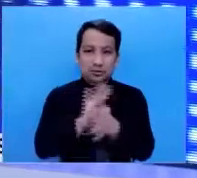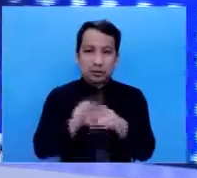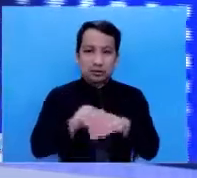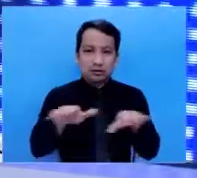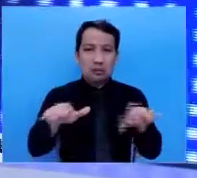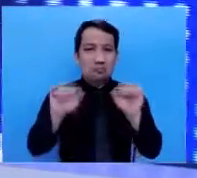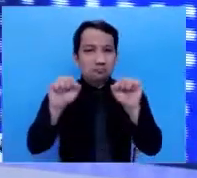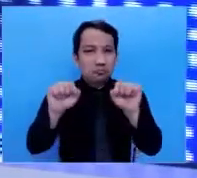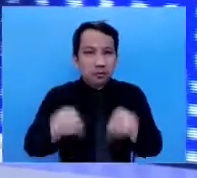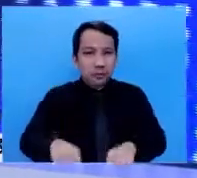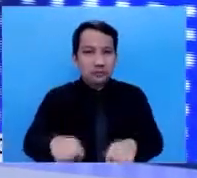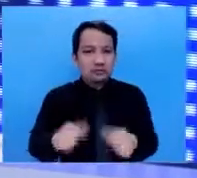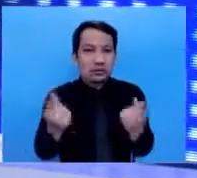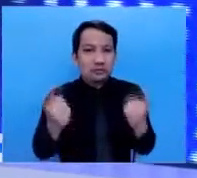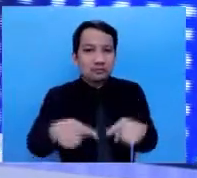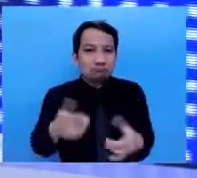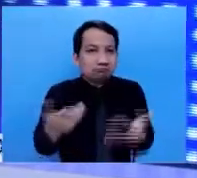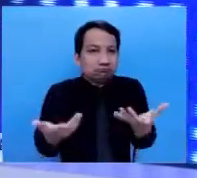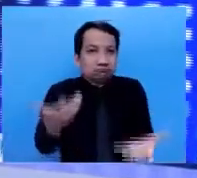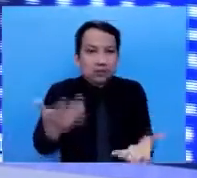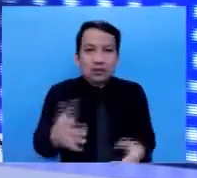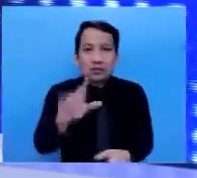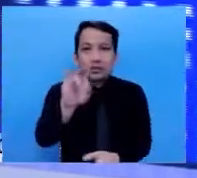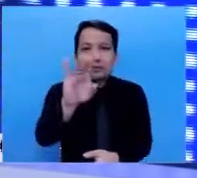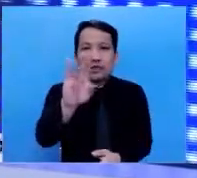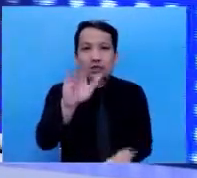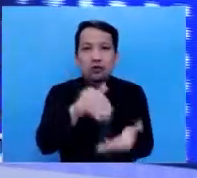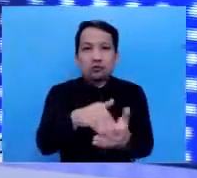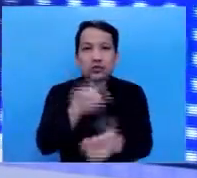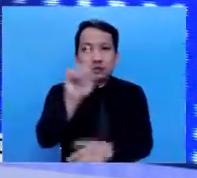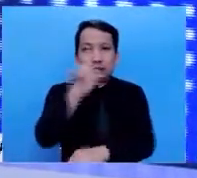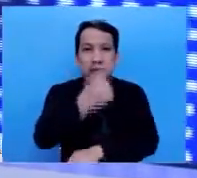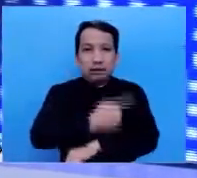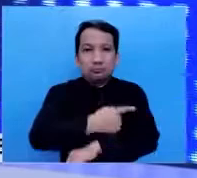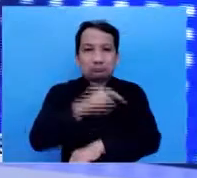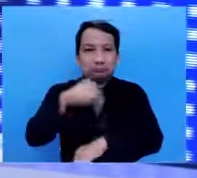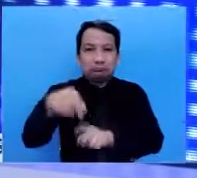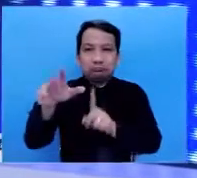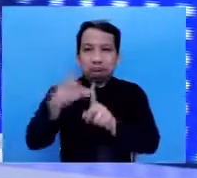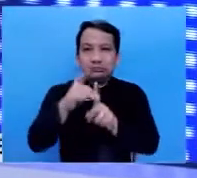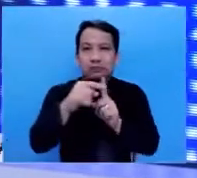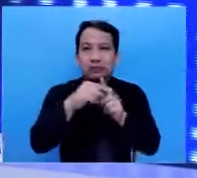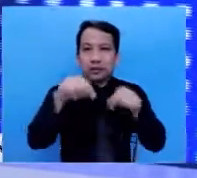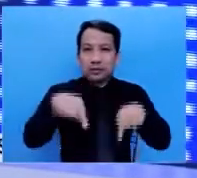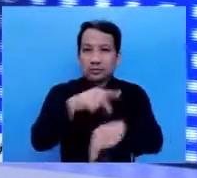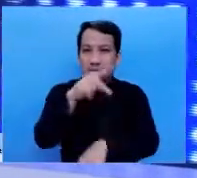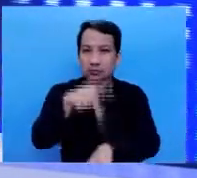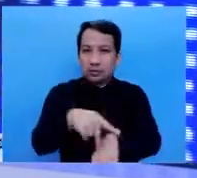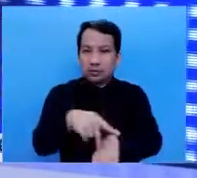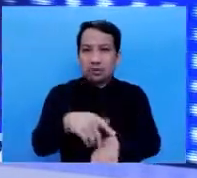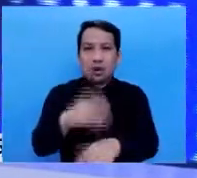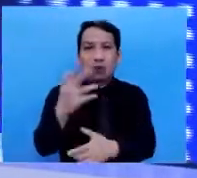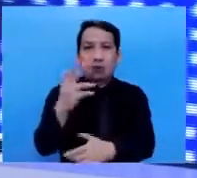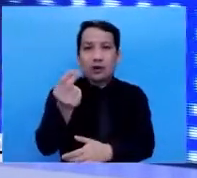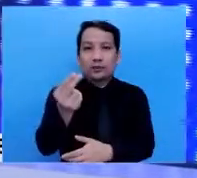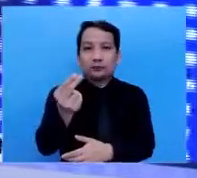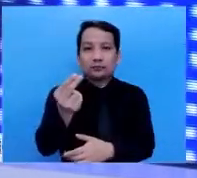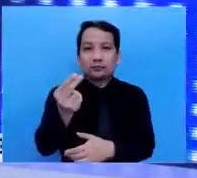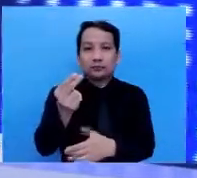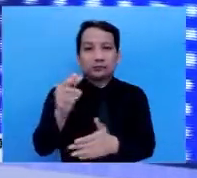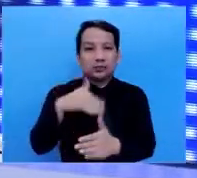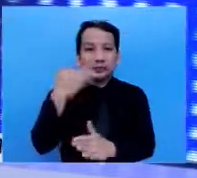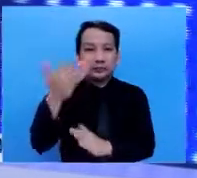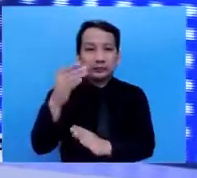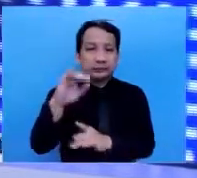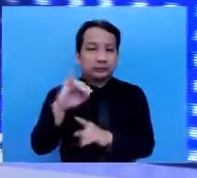posibleng sumipa sa mahigit 17,000 ang daily cases ng COVID-19 sa bansa sa katapusan ng Hulyo, ayon yan sa